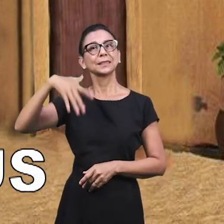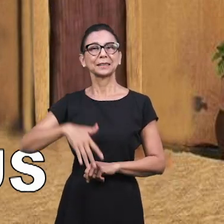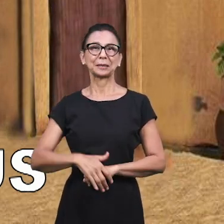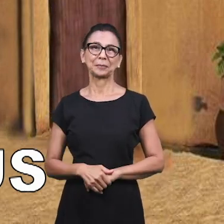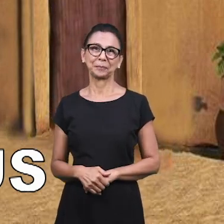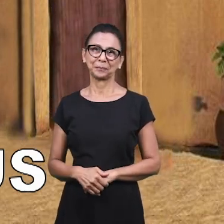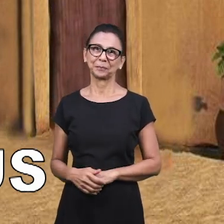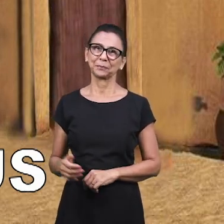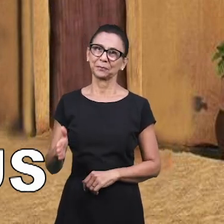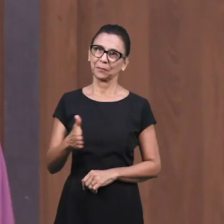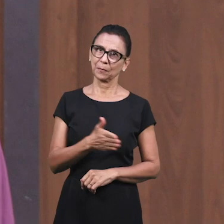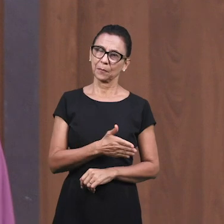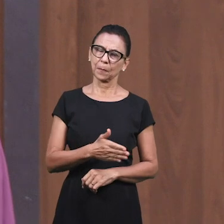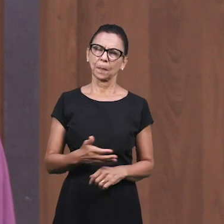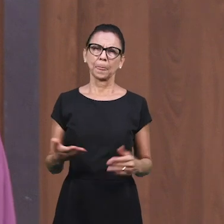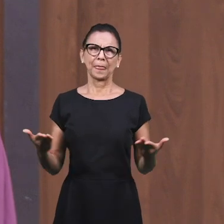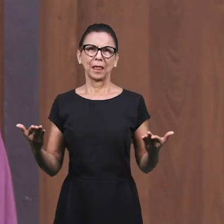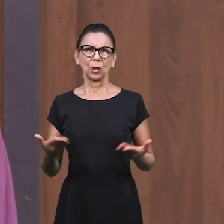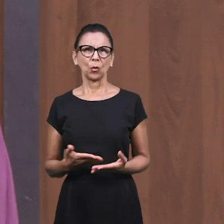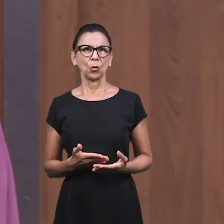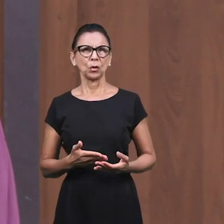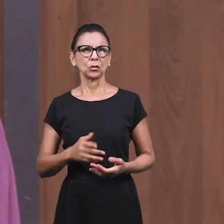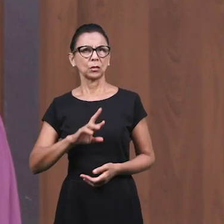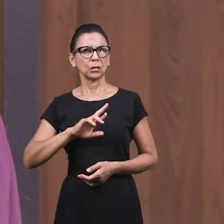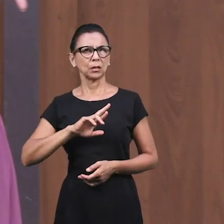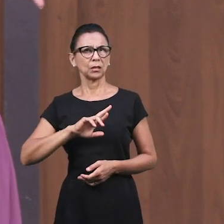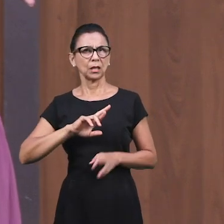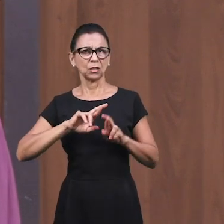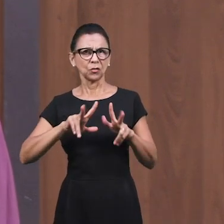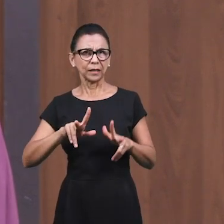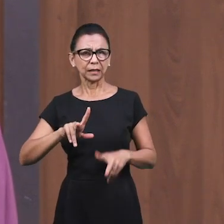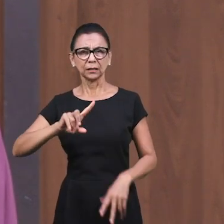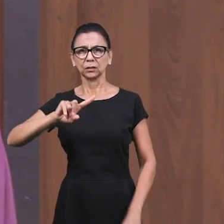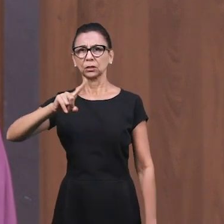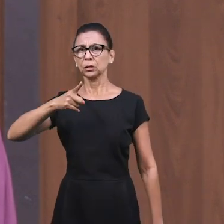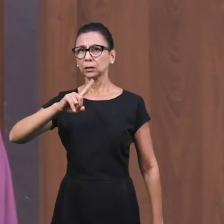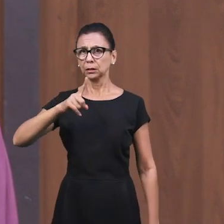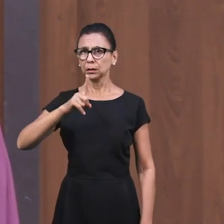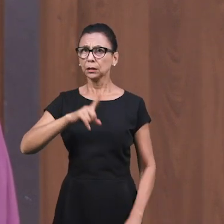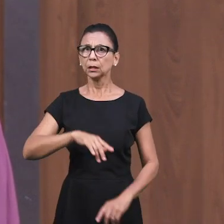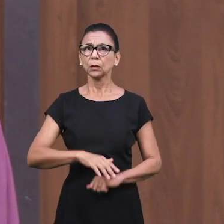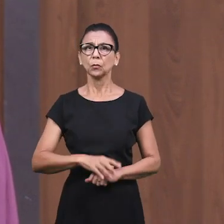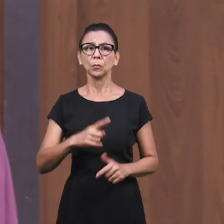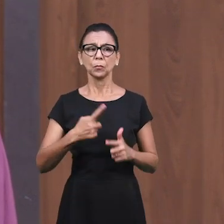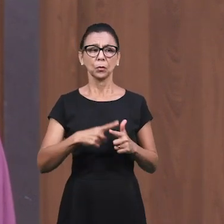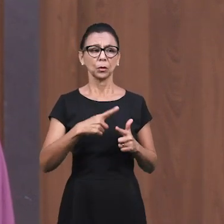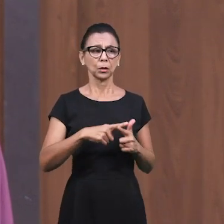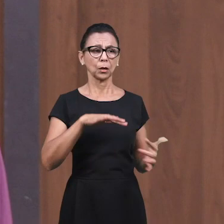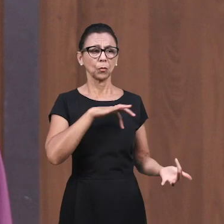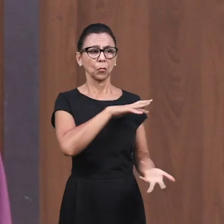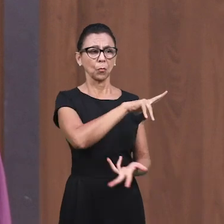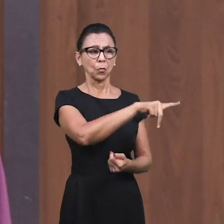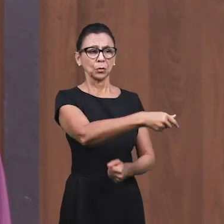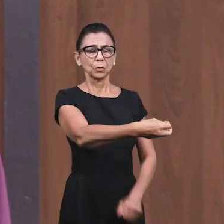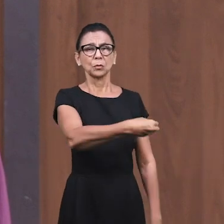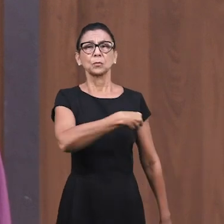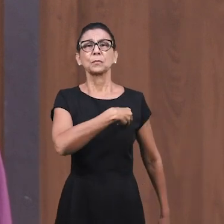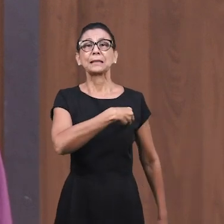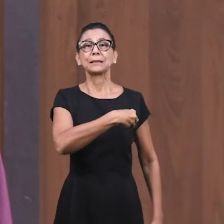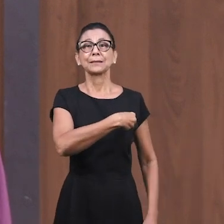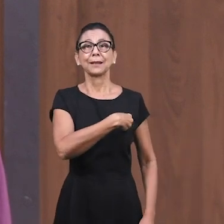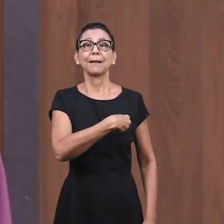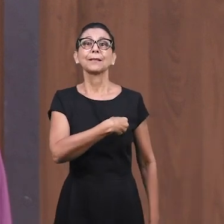dans l'obscurité. L'obscurité n'est rien de plus que l'absence de lumière. Jésus est la